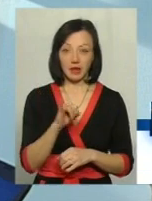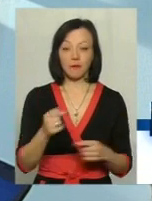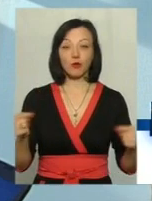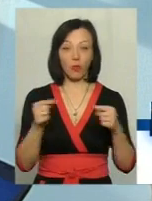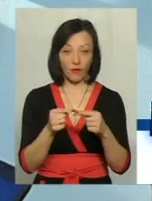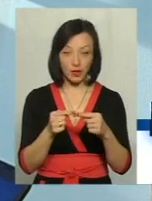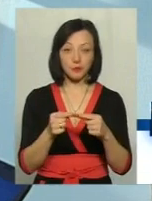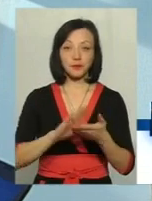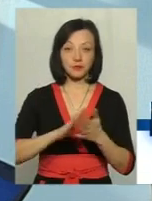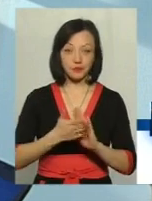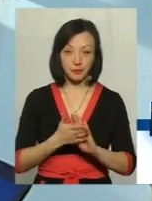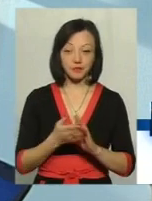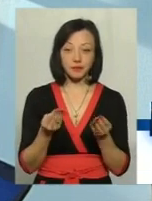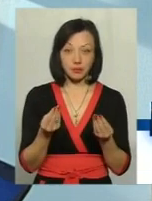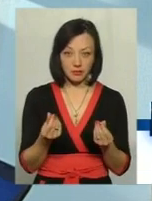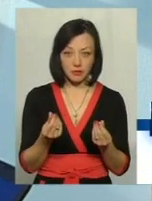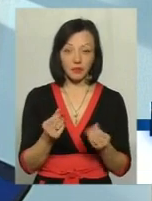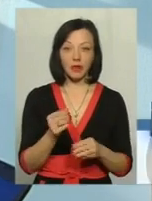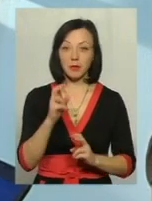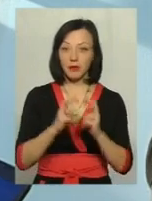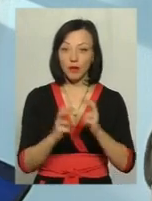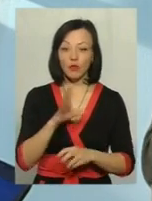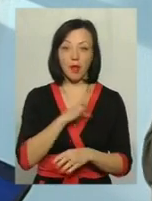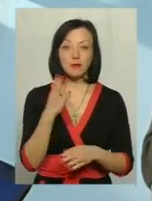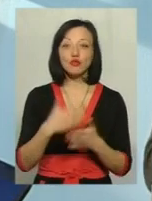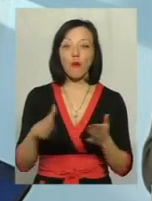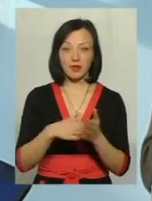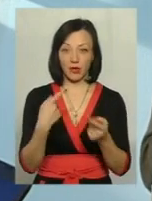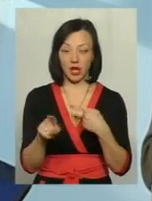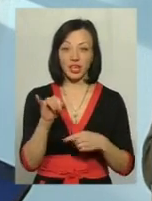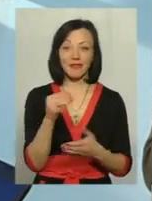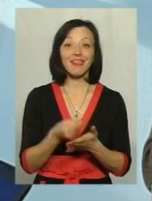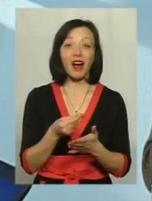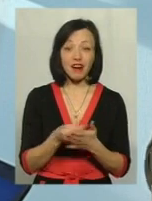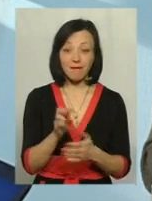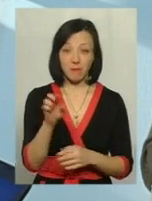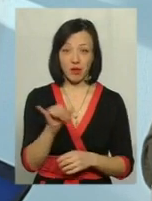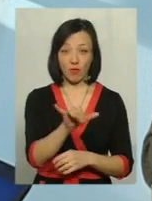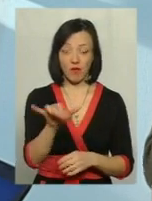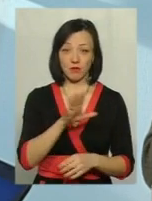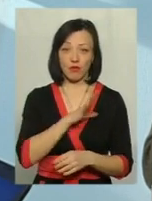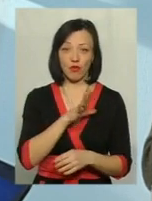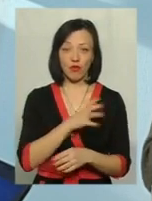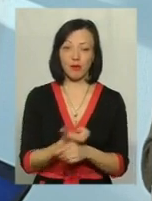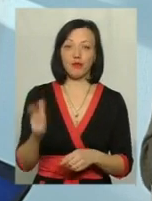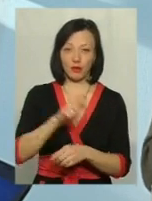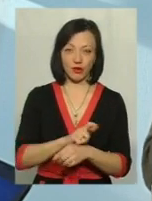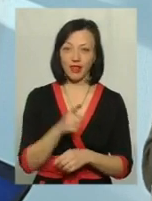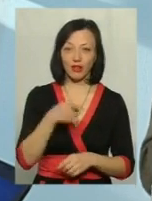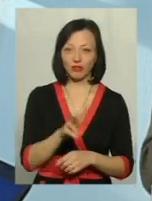відповідно ситуація фінансова була підприємства зовсім інакша. І тариф вас запіняє, був би